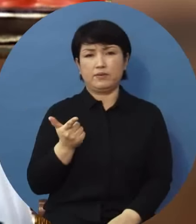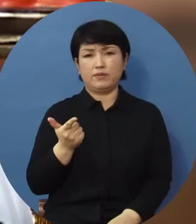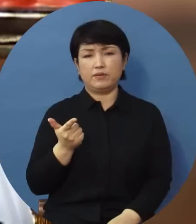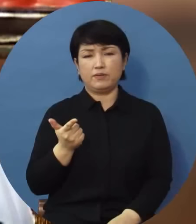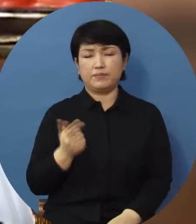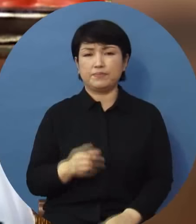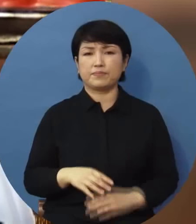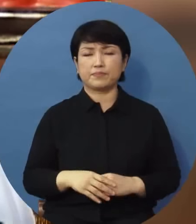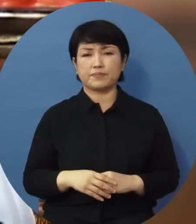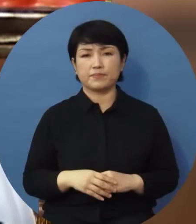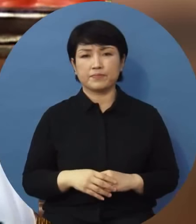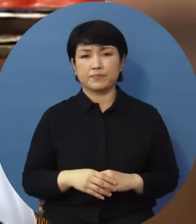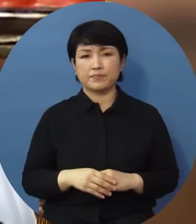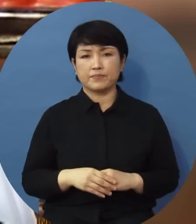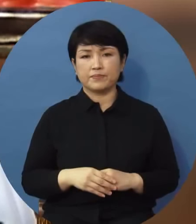아니에요.